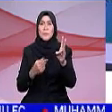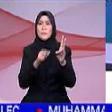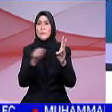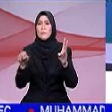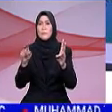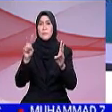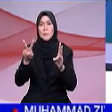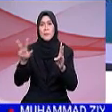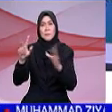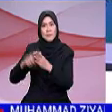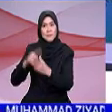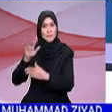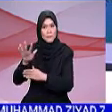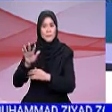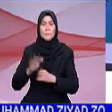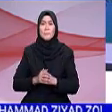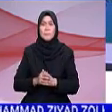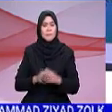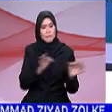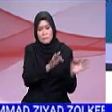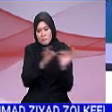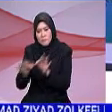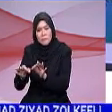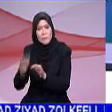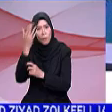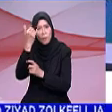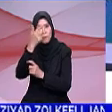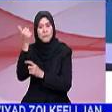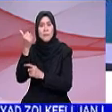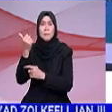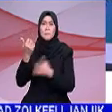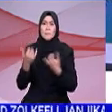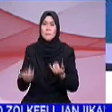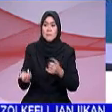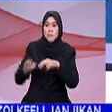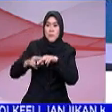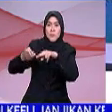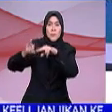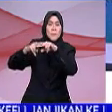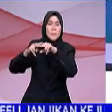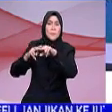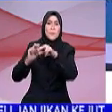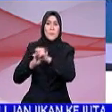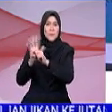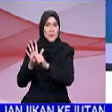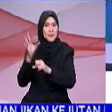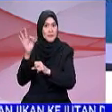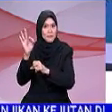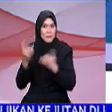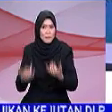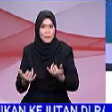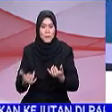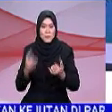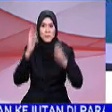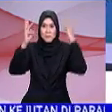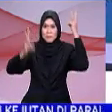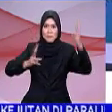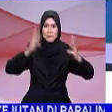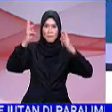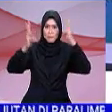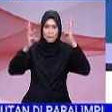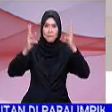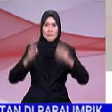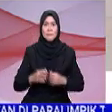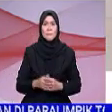hingga 23 Mei. Ia dipindah bagi mengelak kesesakan berikutan peningkatan kes positif COVID-19 ketika ini membimbangkan.